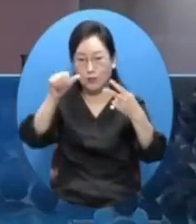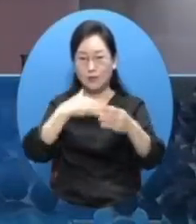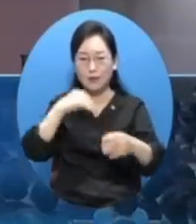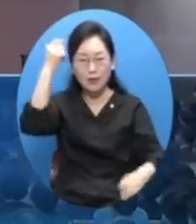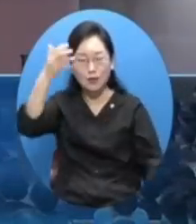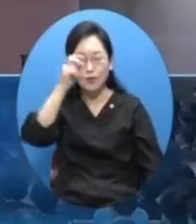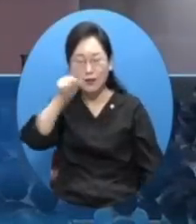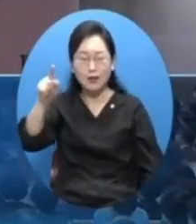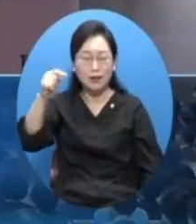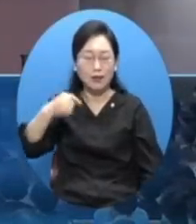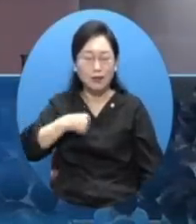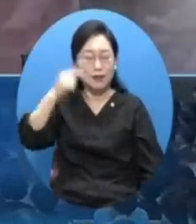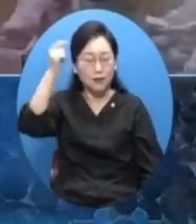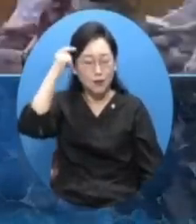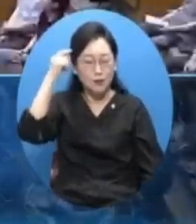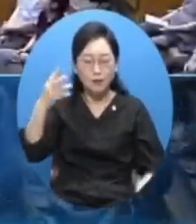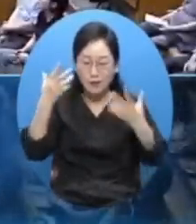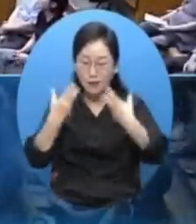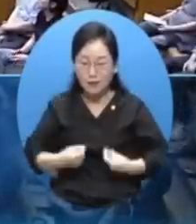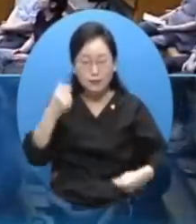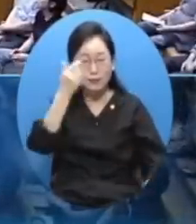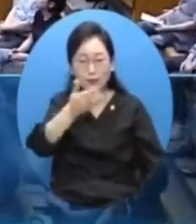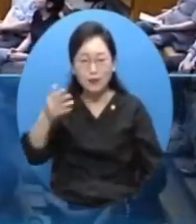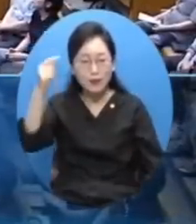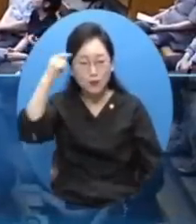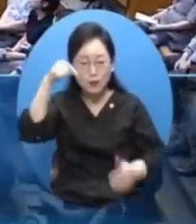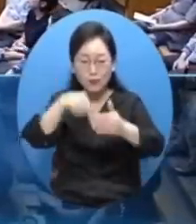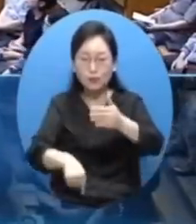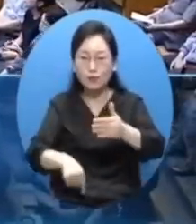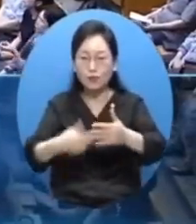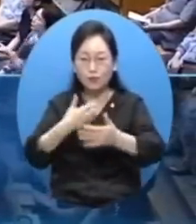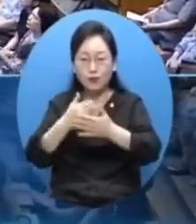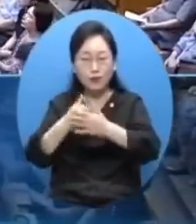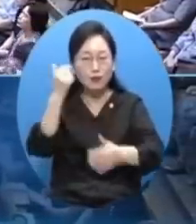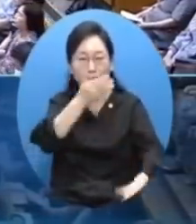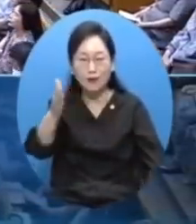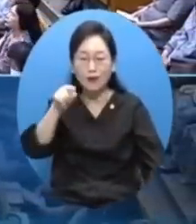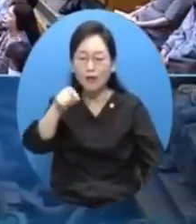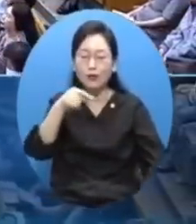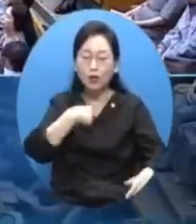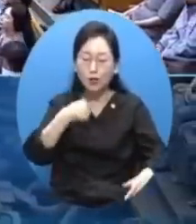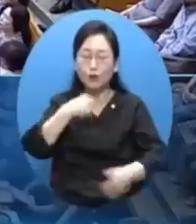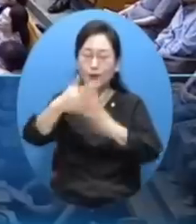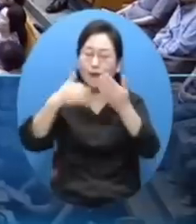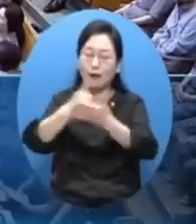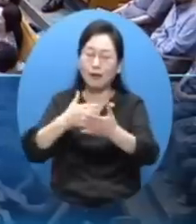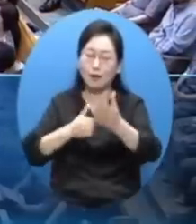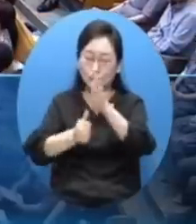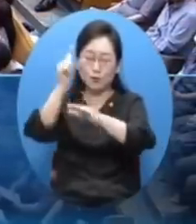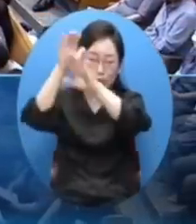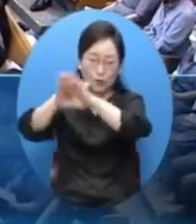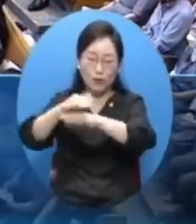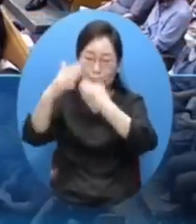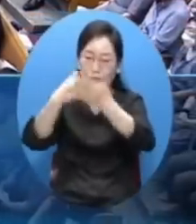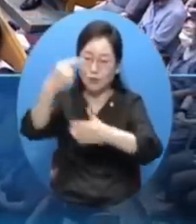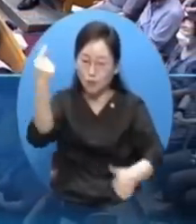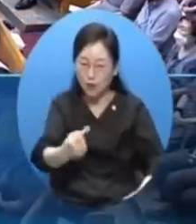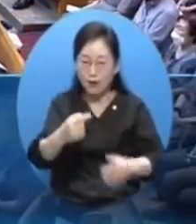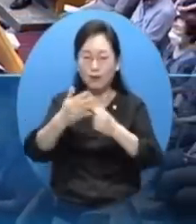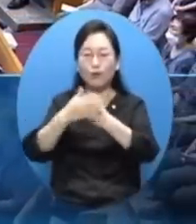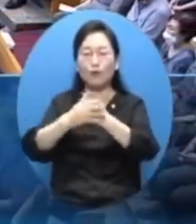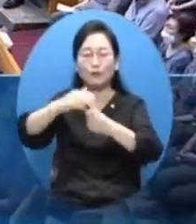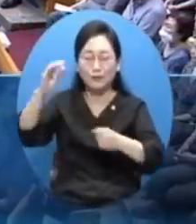내가 어찌하여 낙심하며 어찌하여 내 속에서 불안해하는가. 너는 하나님께 소망을 들어 그가 나타나 도우심으로 말미암아